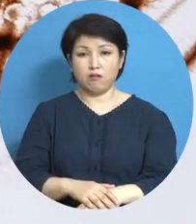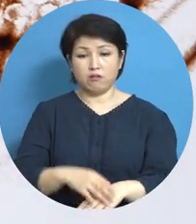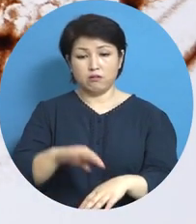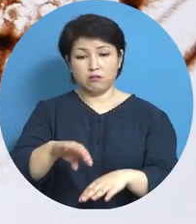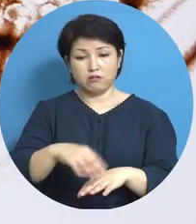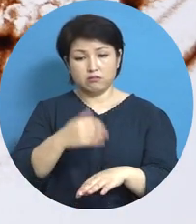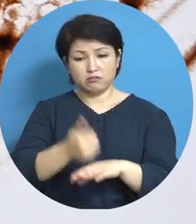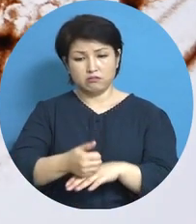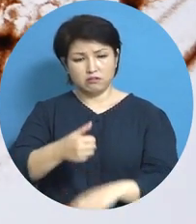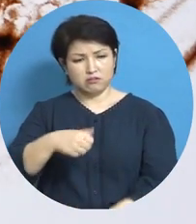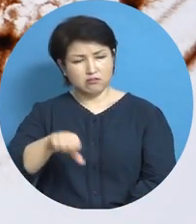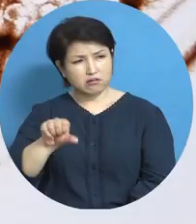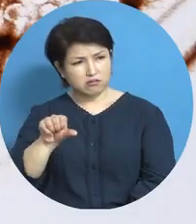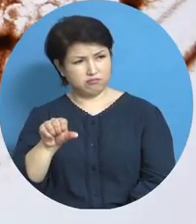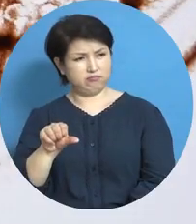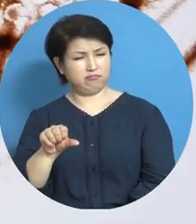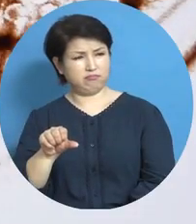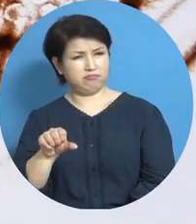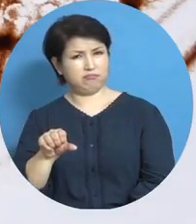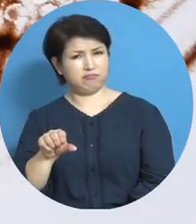그랬어.